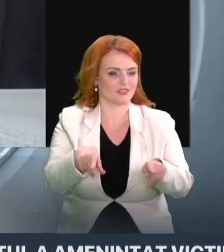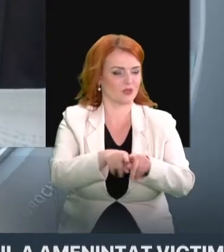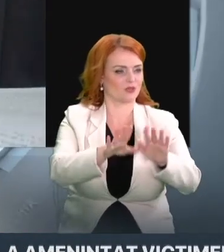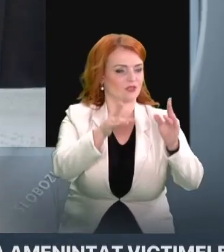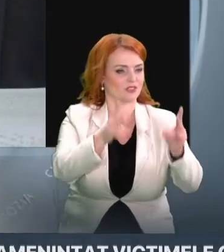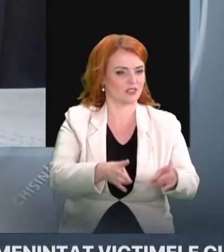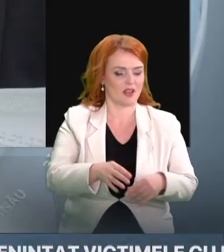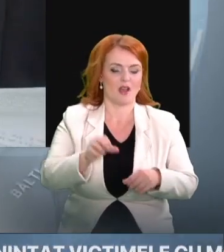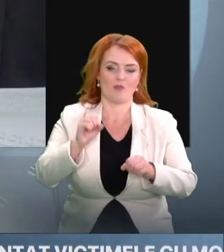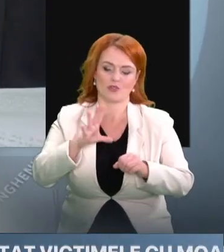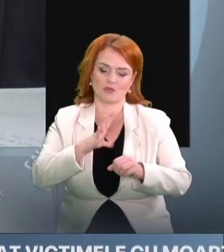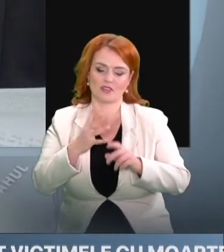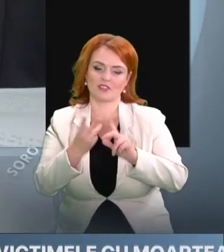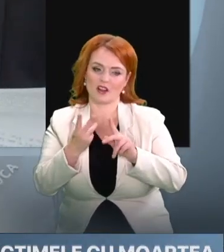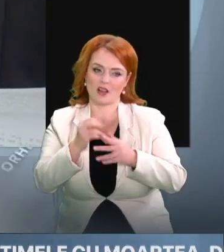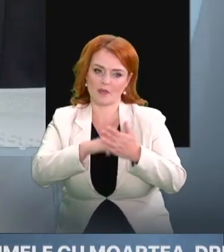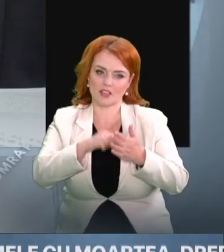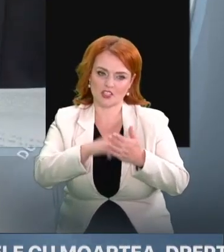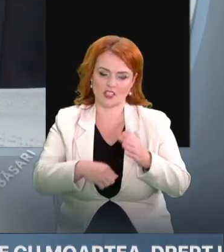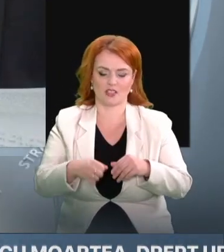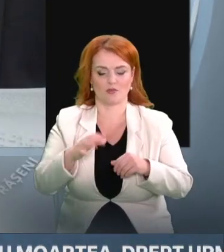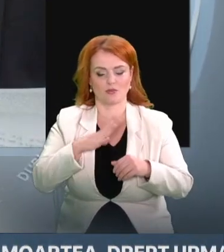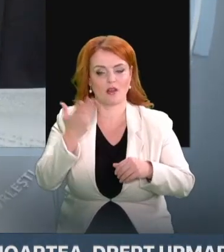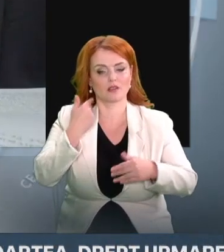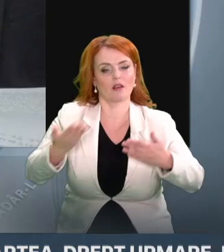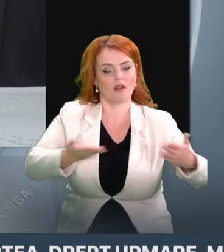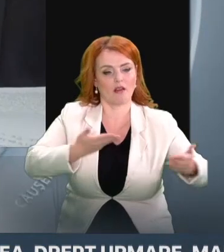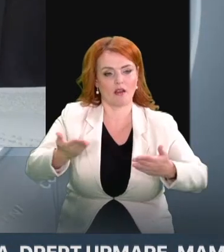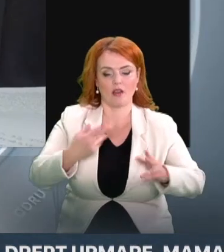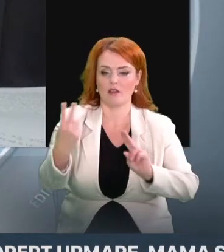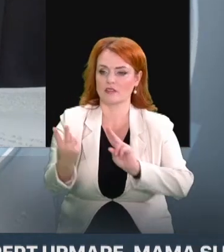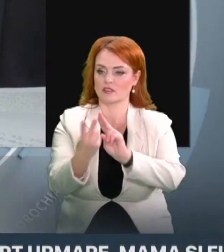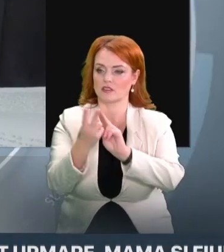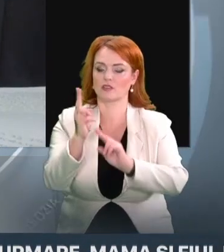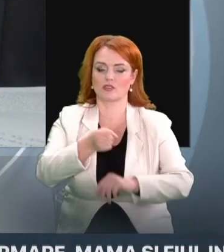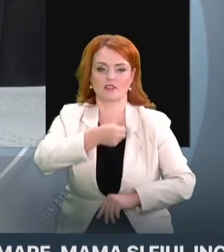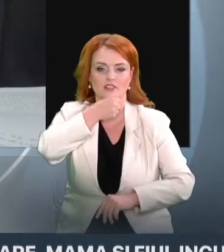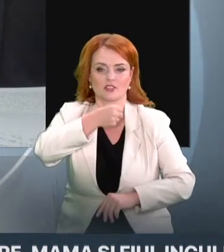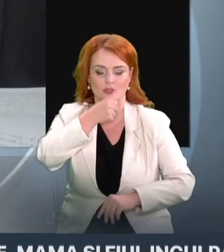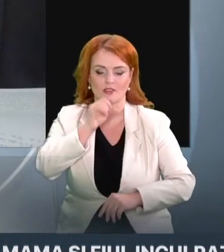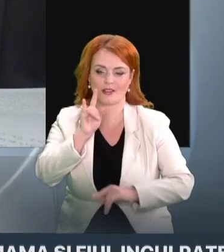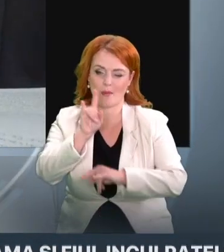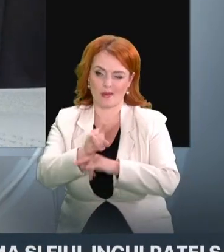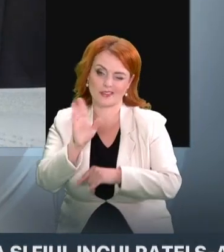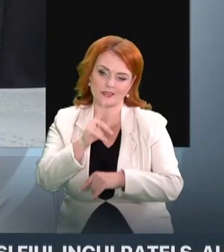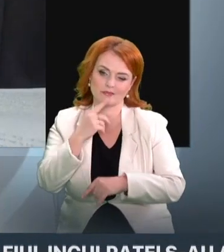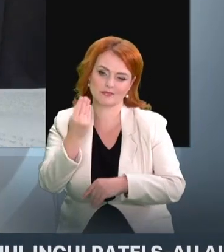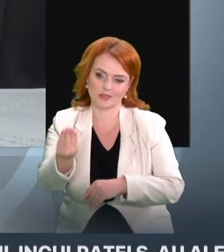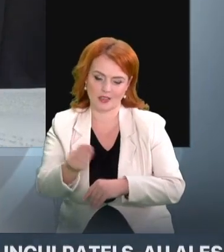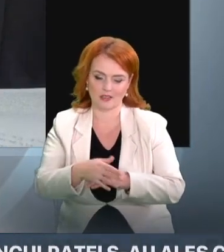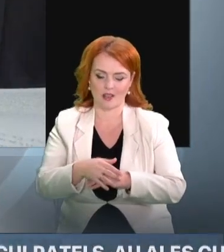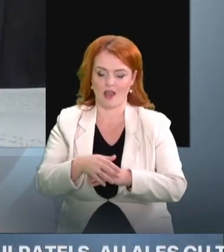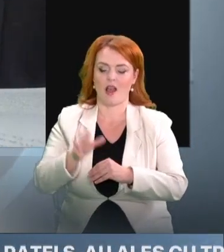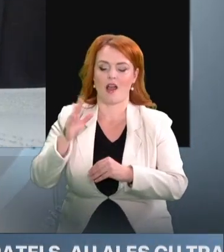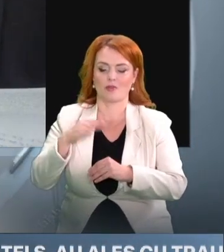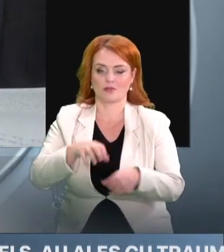adult și sub pretextul de a primi dulciuri, de a primi jucării, a fost luată și agresată și aruncată în